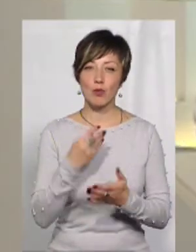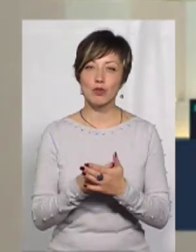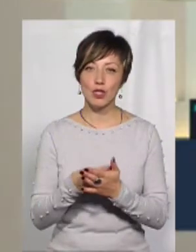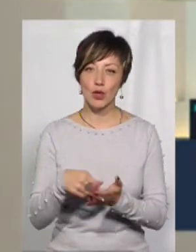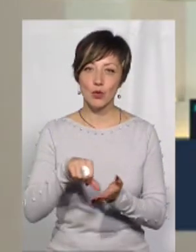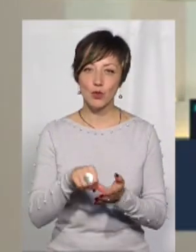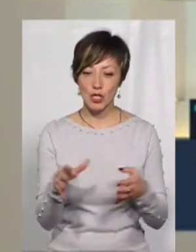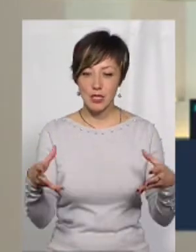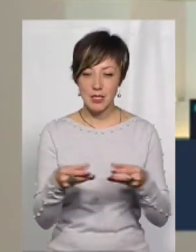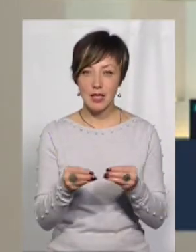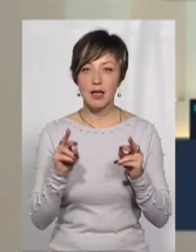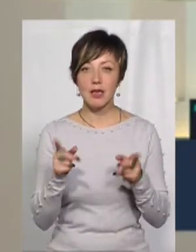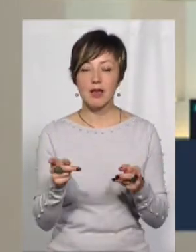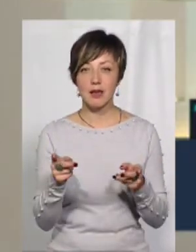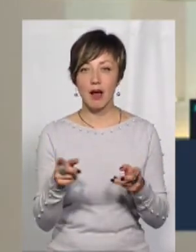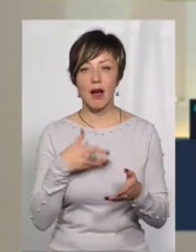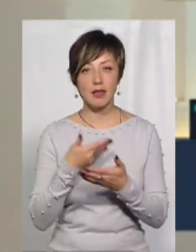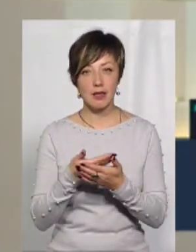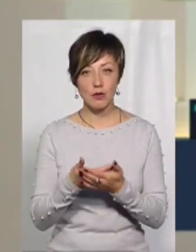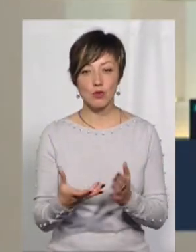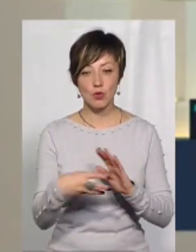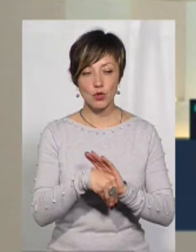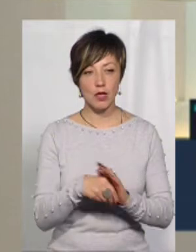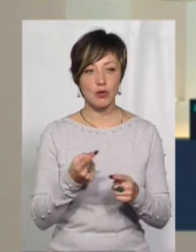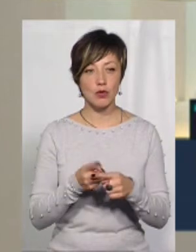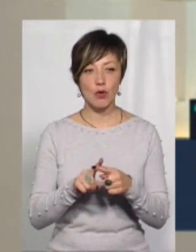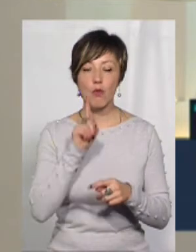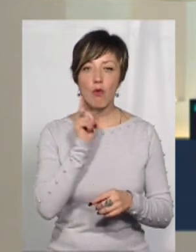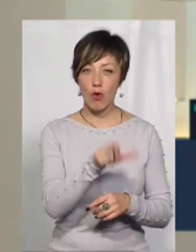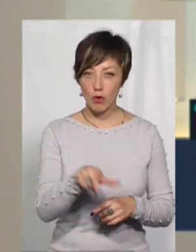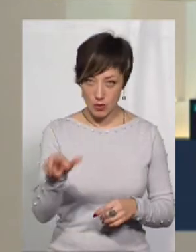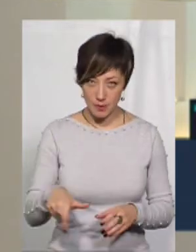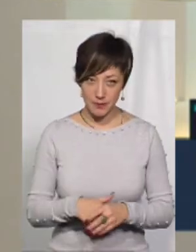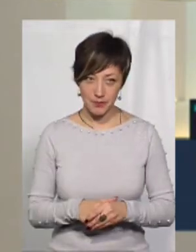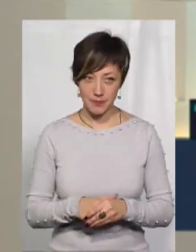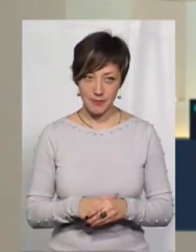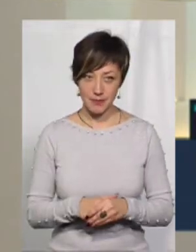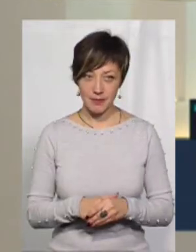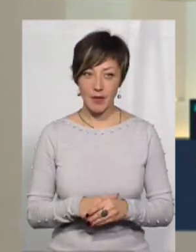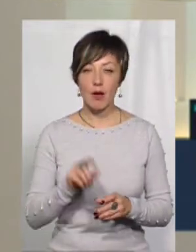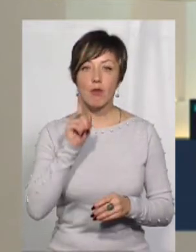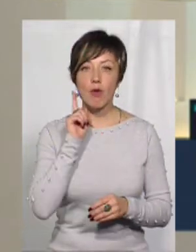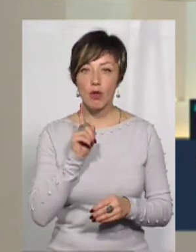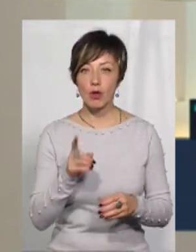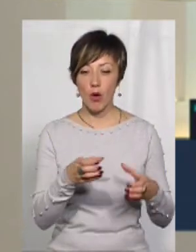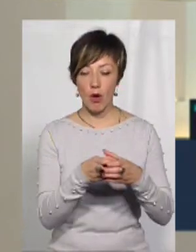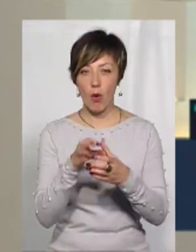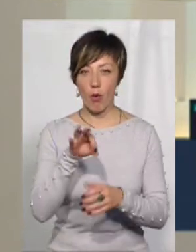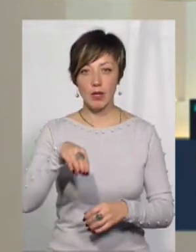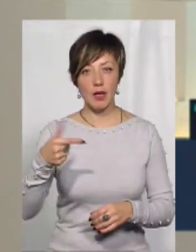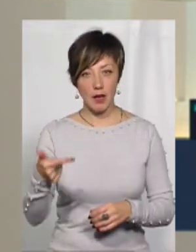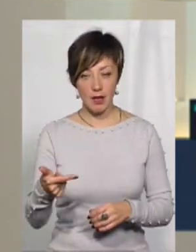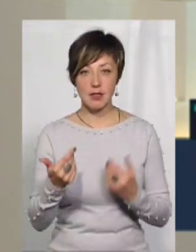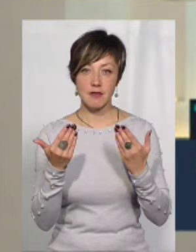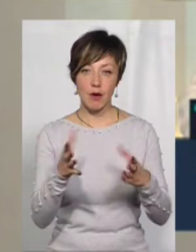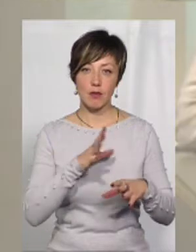бюджет участі і наскільки активно долучається до нього молодь. Молодь об'єднаних тергромад, зауважу.